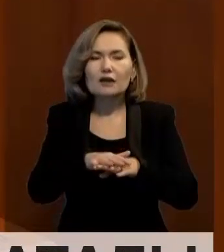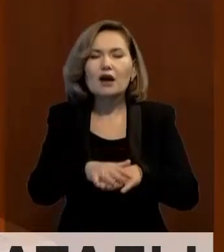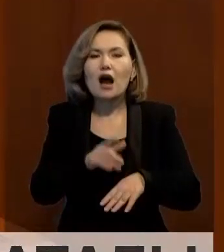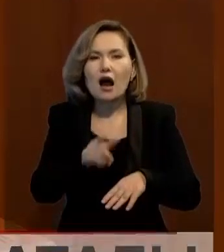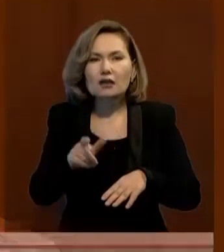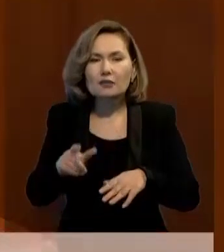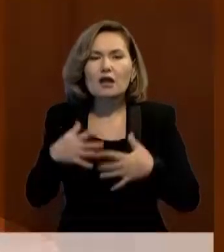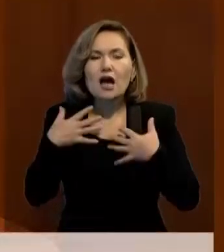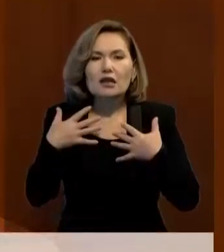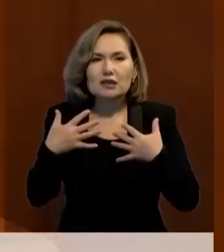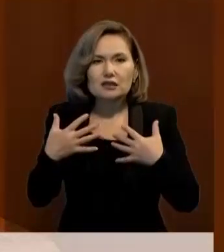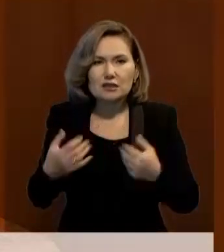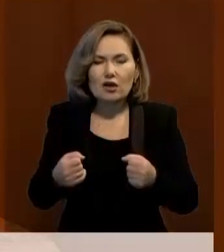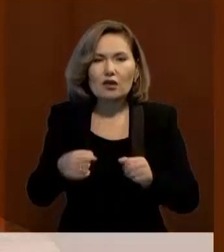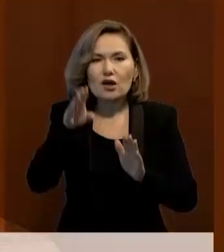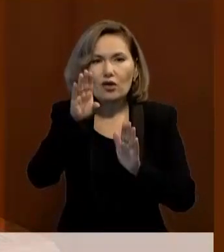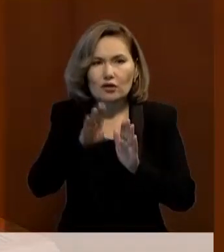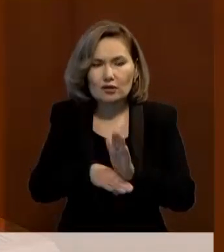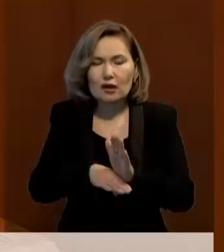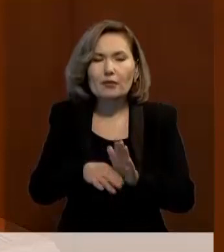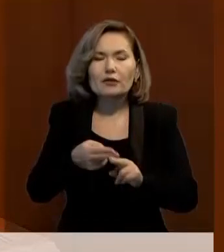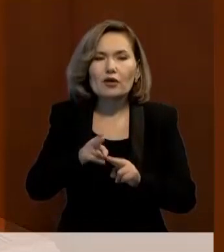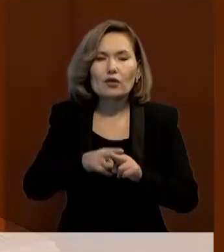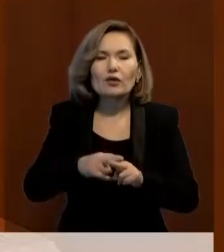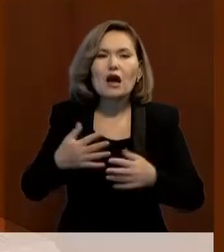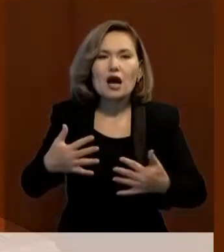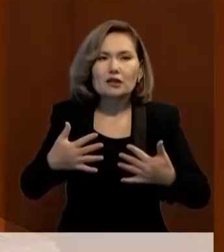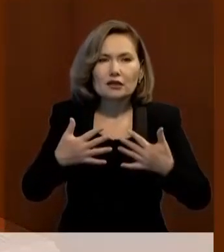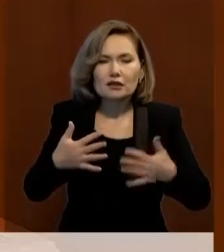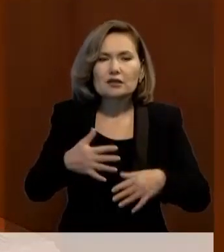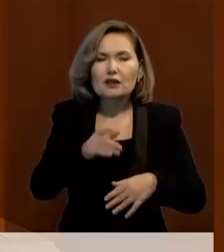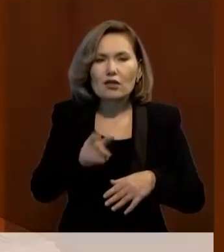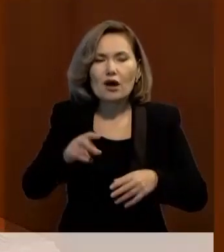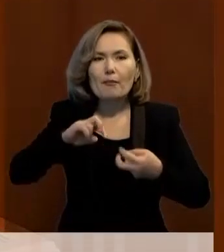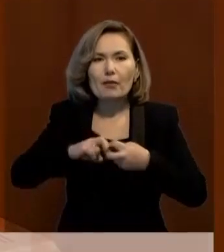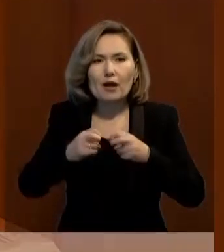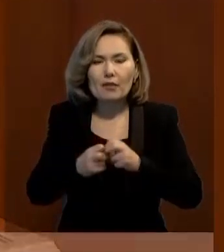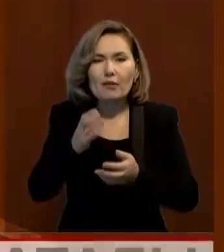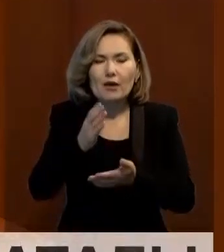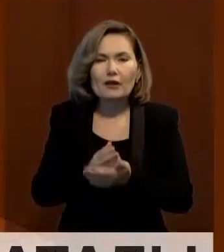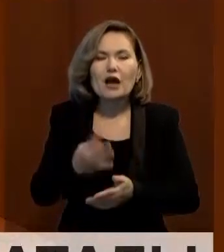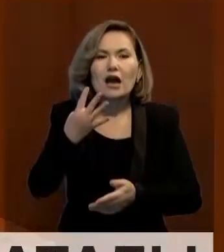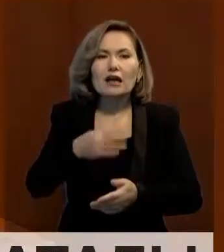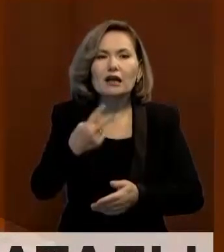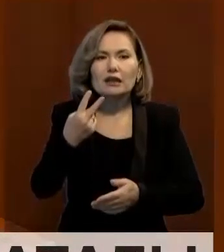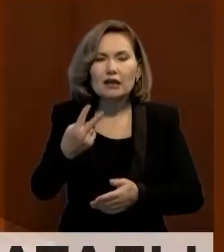бірінші орында ауыл халқы тыныс алу ағзалар ауруларынан зардап шегеді. Олардың